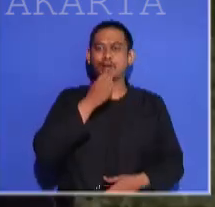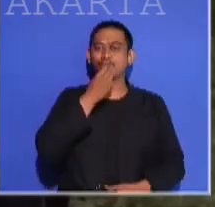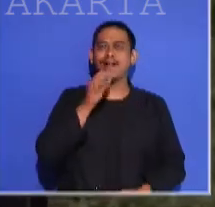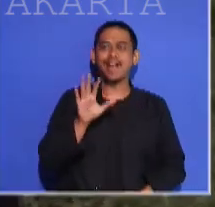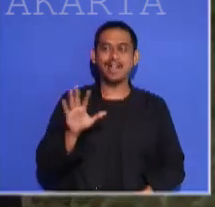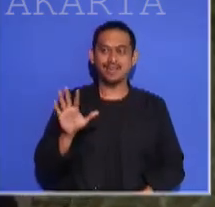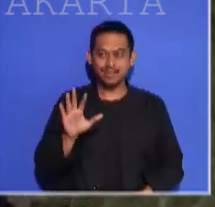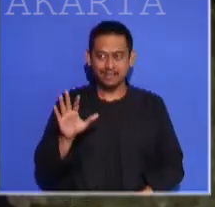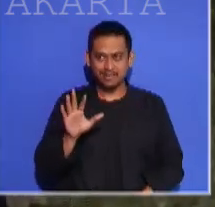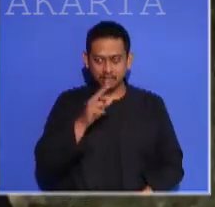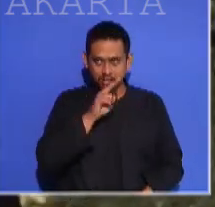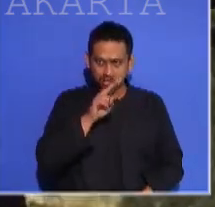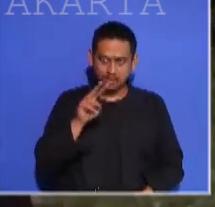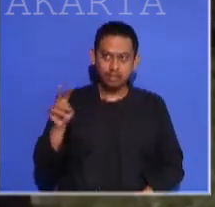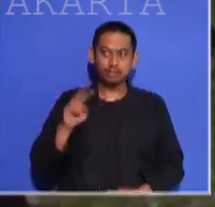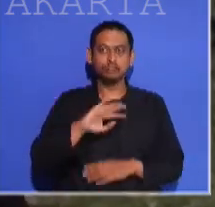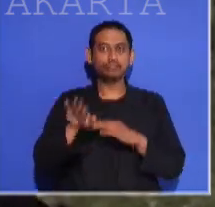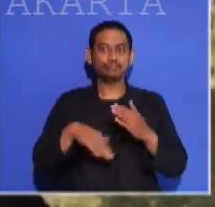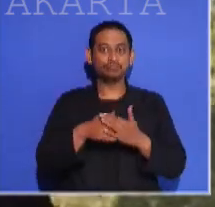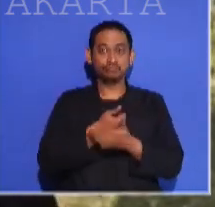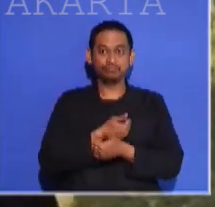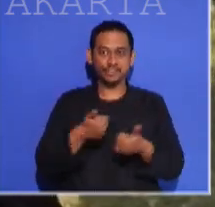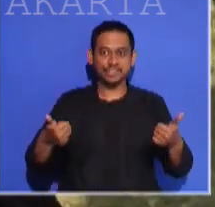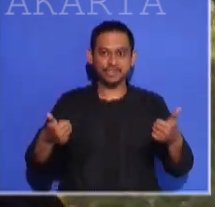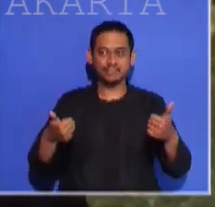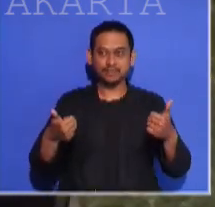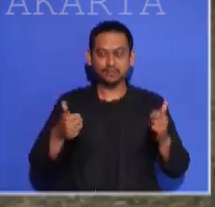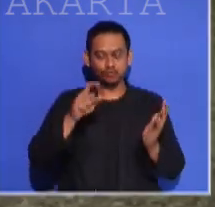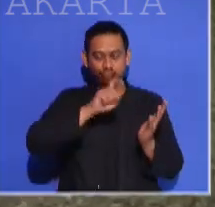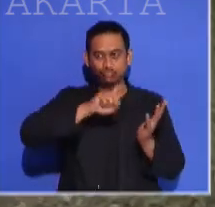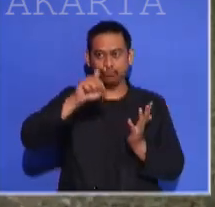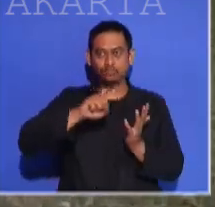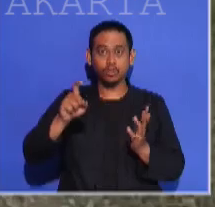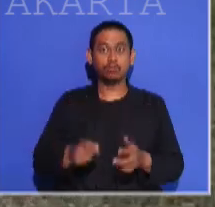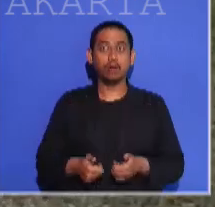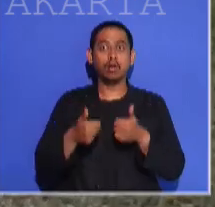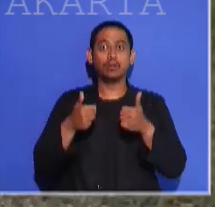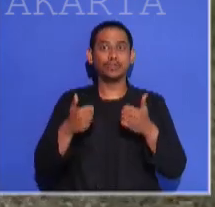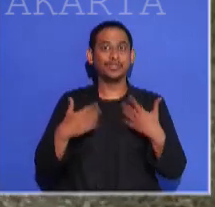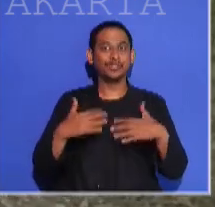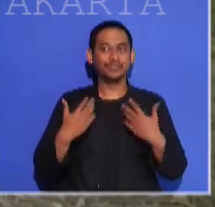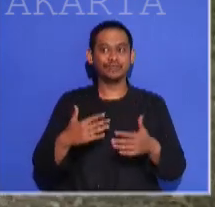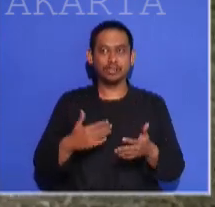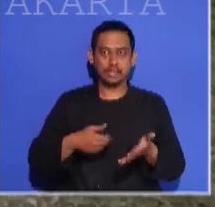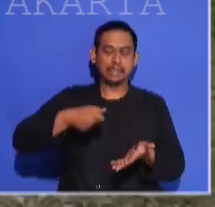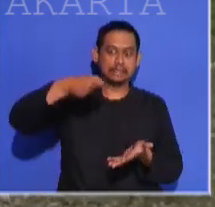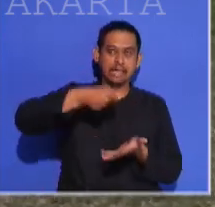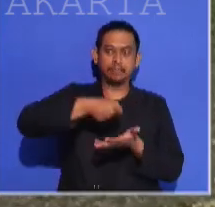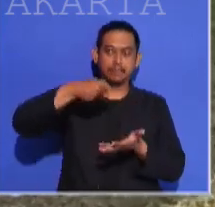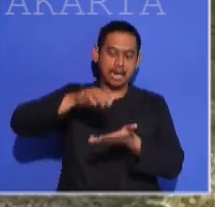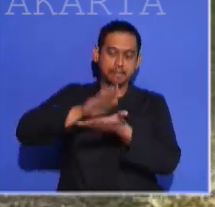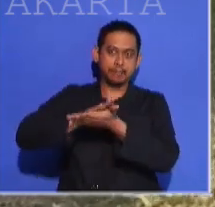disaksikan seluruh warga sekolah bermotif abstrak kontemporer batik merah putih Ini dibalut motif cap khas Kulon Progo geblek